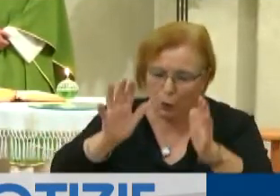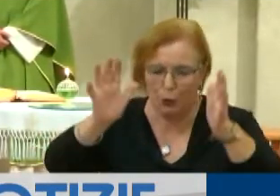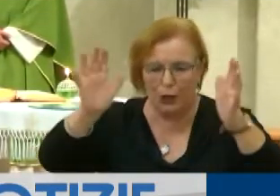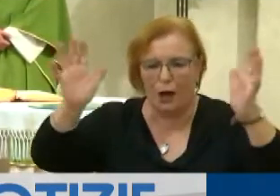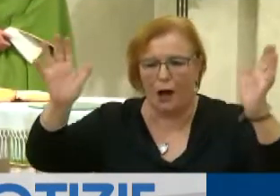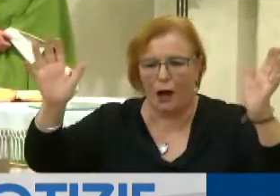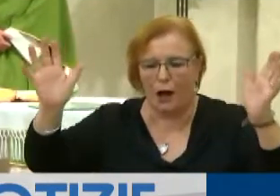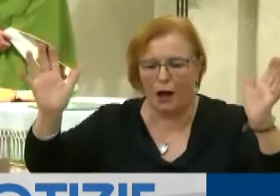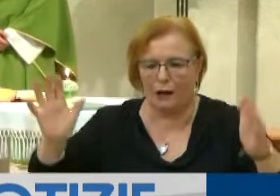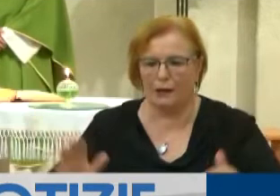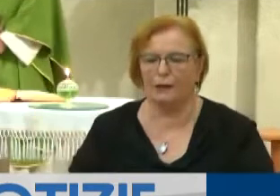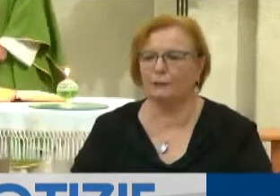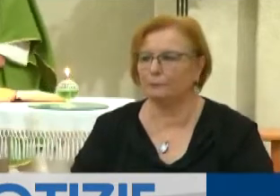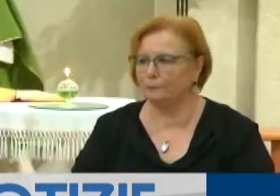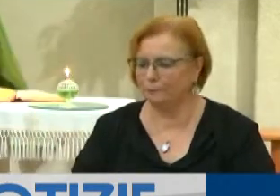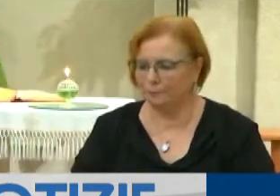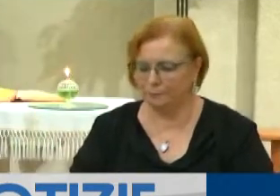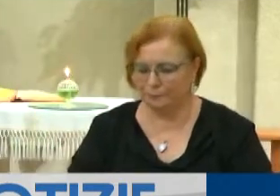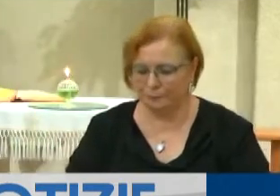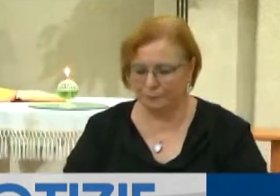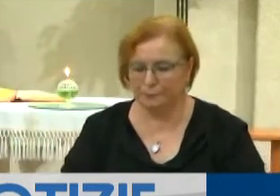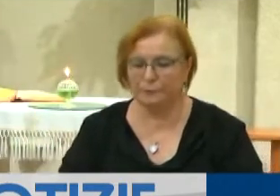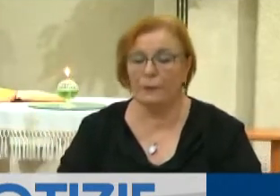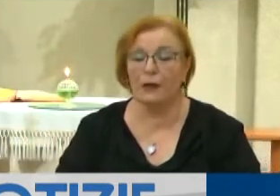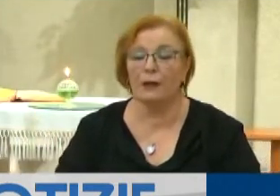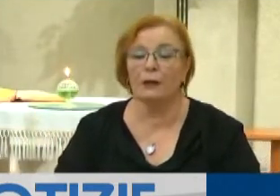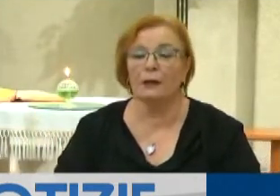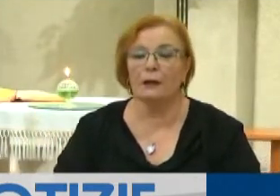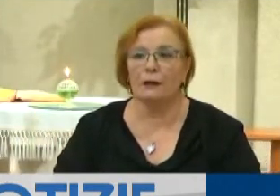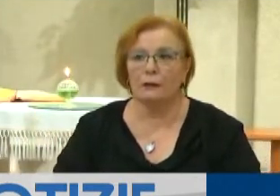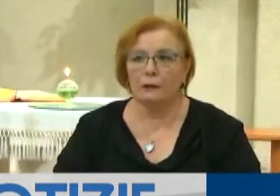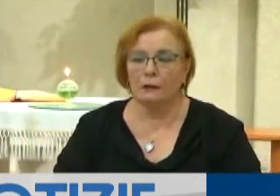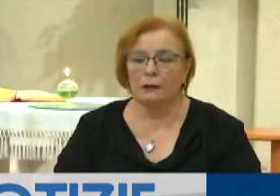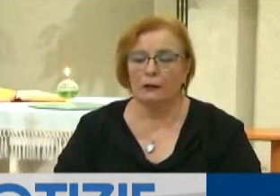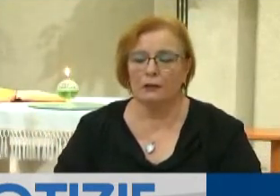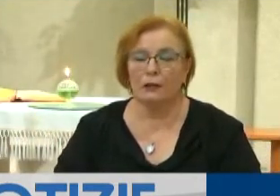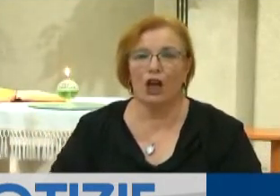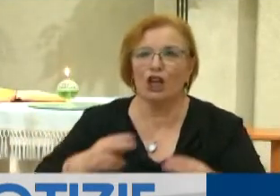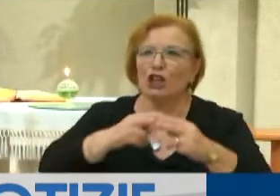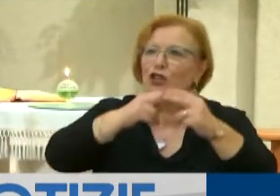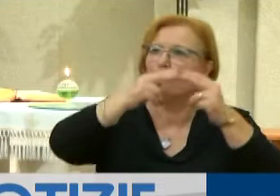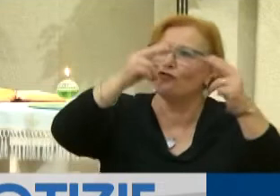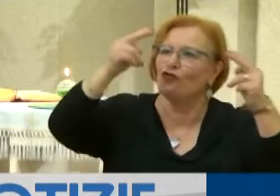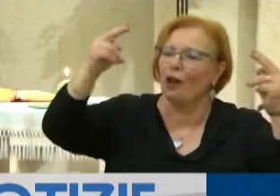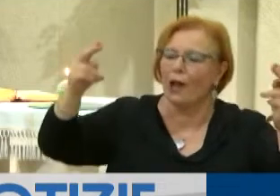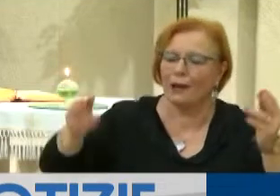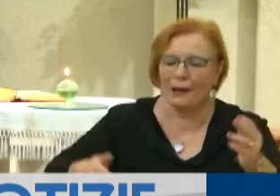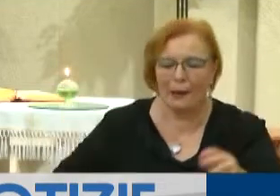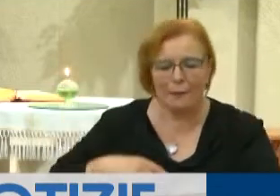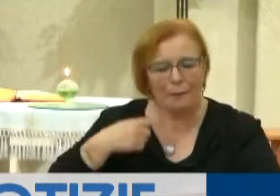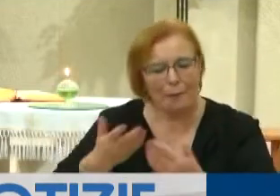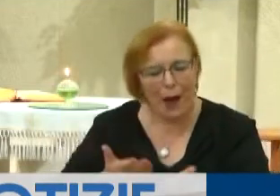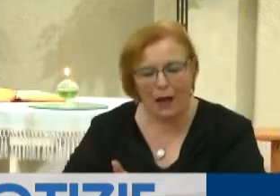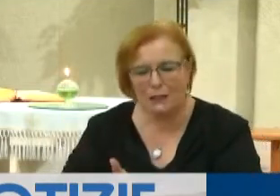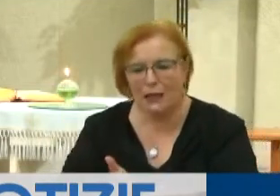pastorale sempre più accessibile e la Chiesa locale diventi realmente una comunità inclusiva nella quale ci sia posto per tutti e tutti